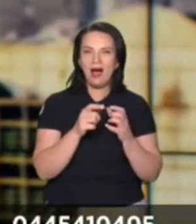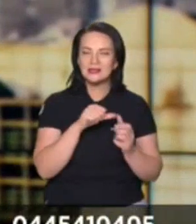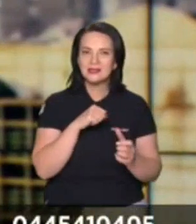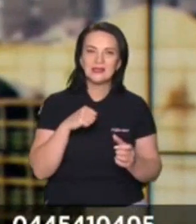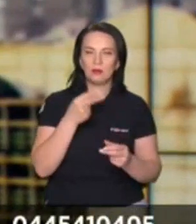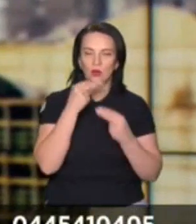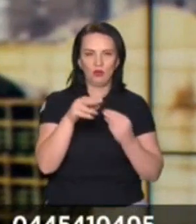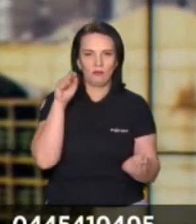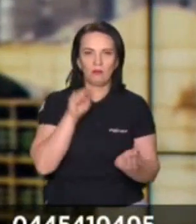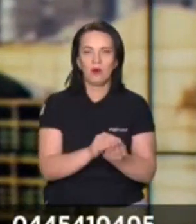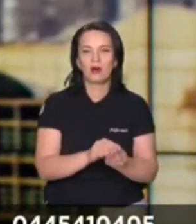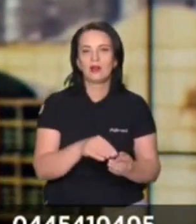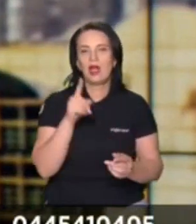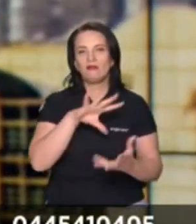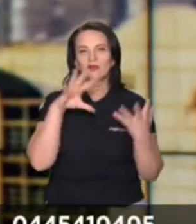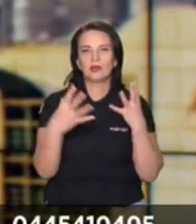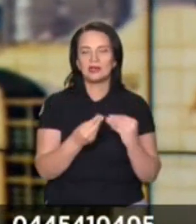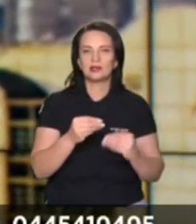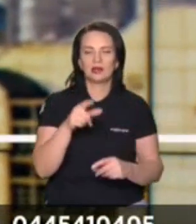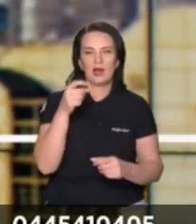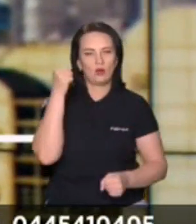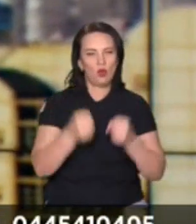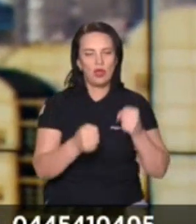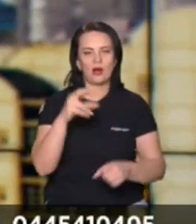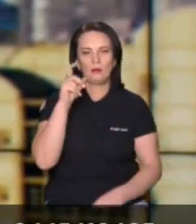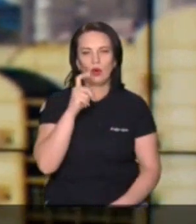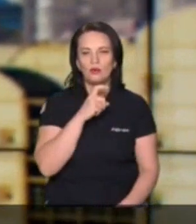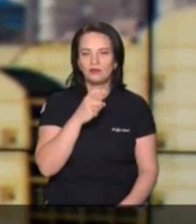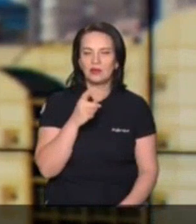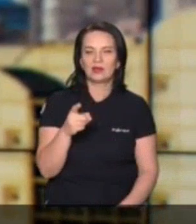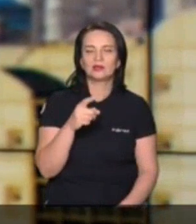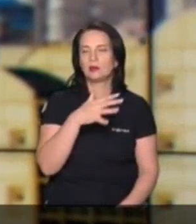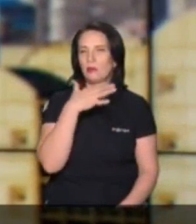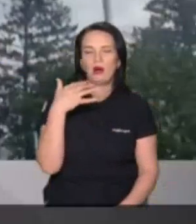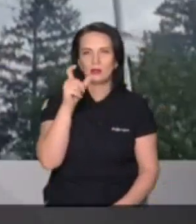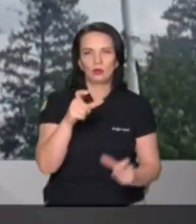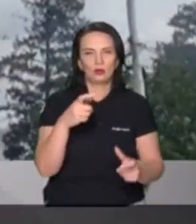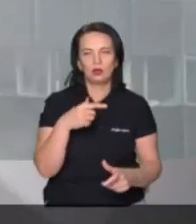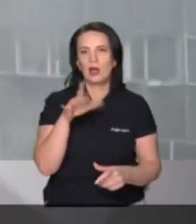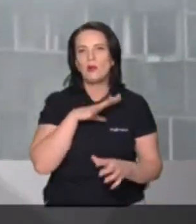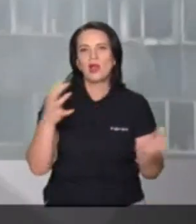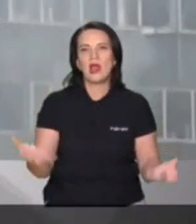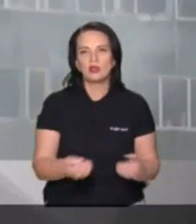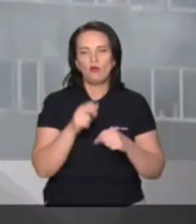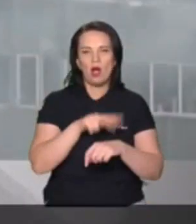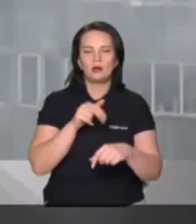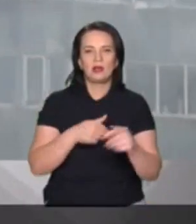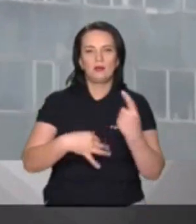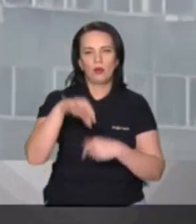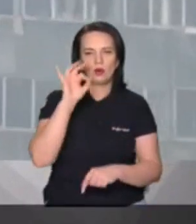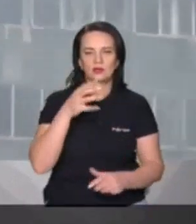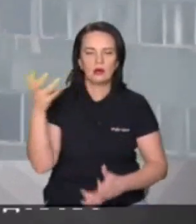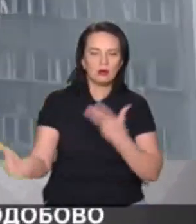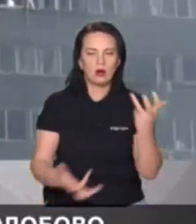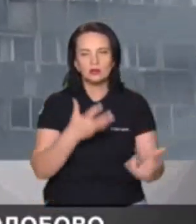Наслідки російського удару по Вінниці ліквідовували понад 1000 надзвичайників. Серед них були рятувальники, були поліціянти, і також завали